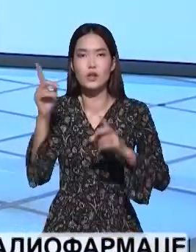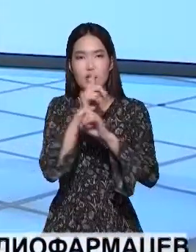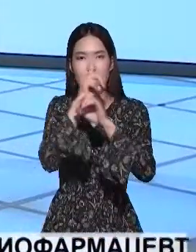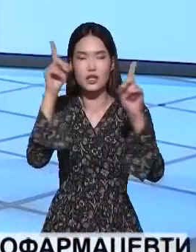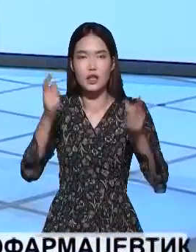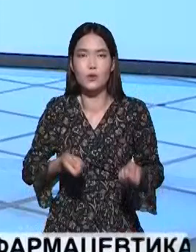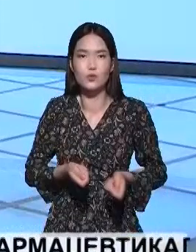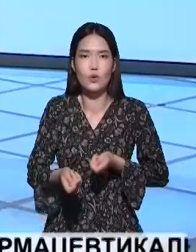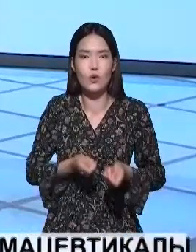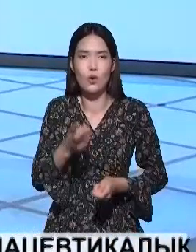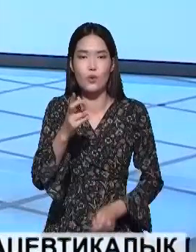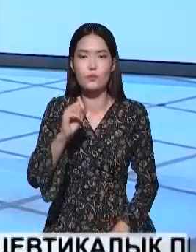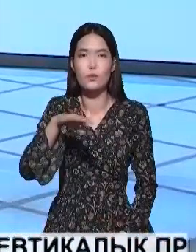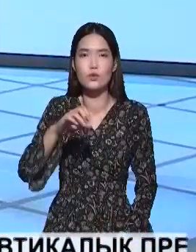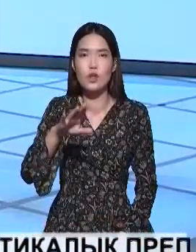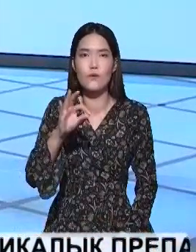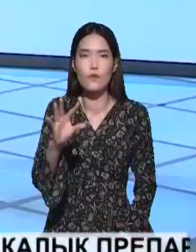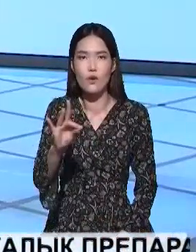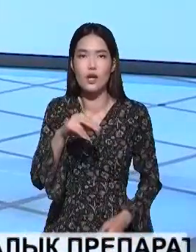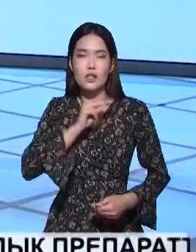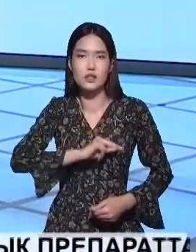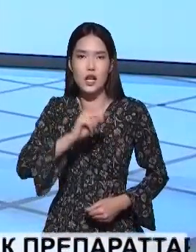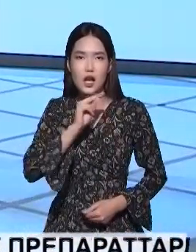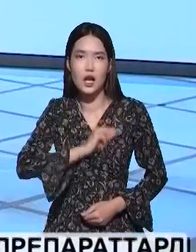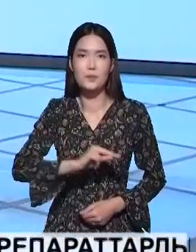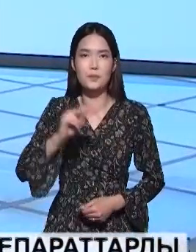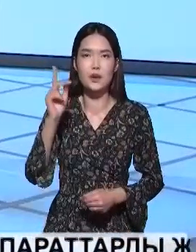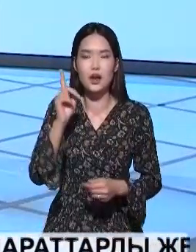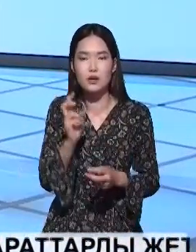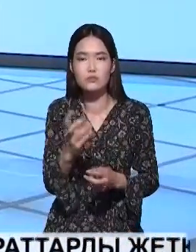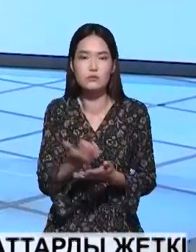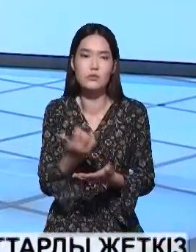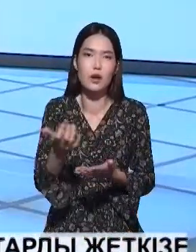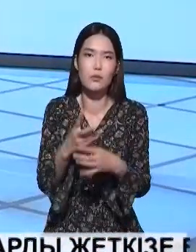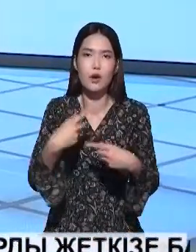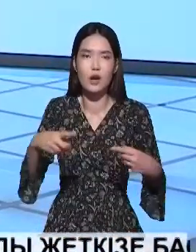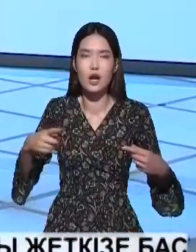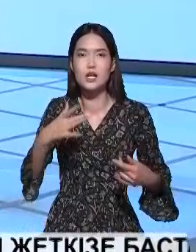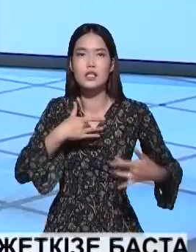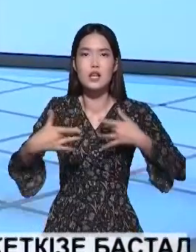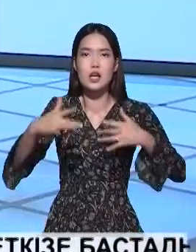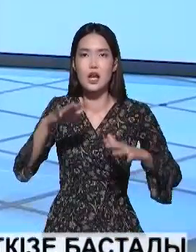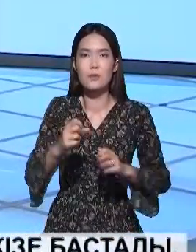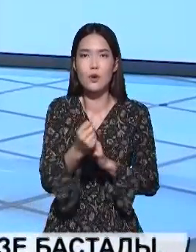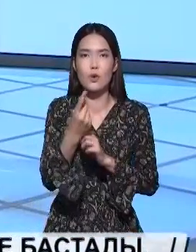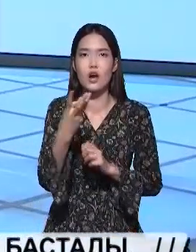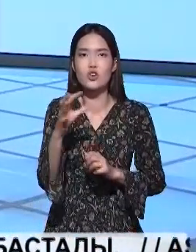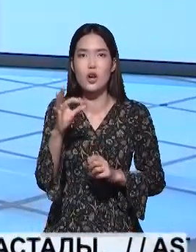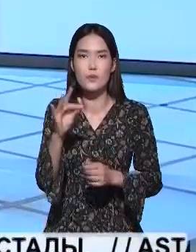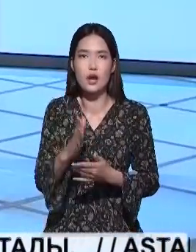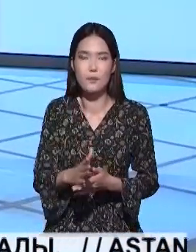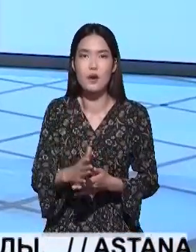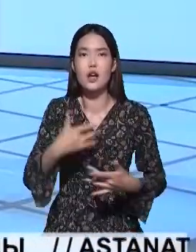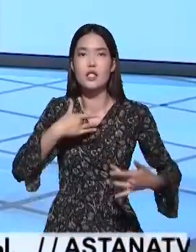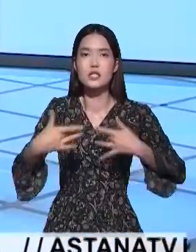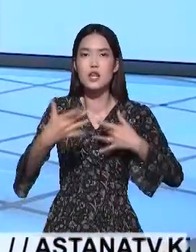ерекше рөл атқаратын бутафорлар еңбегін бірі білсе, бірі білмейді. Астана опера театрында осындай 11 шебер бар.